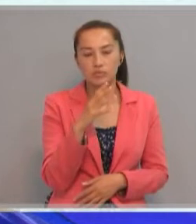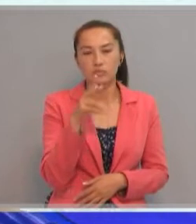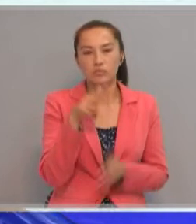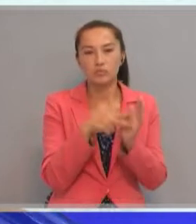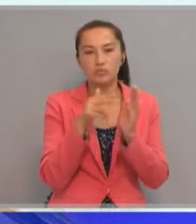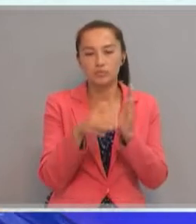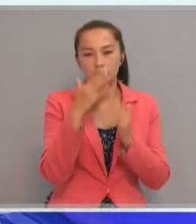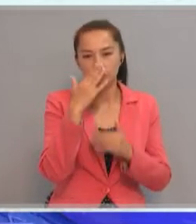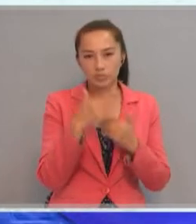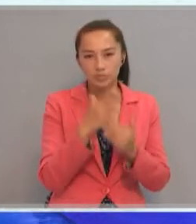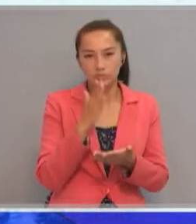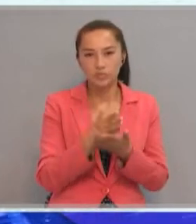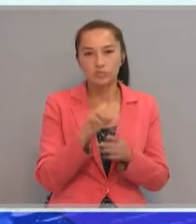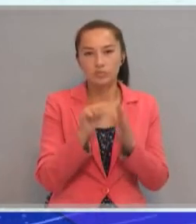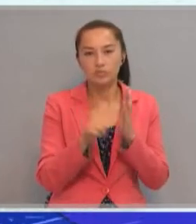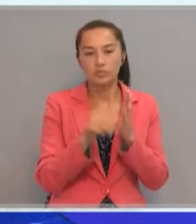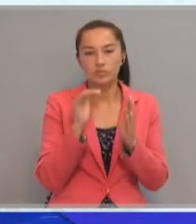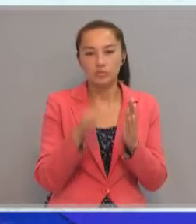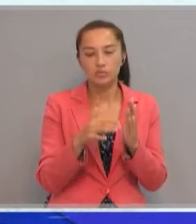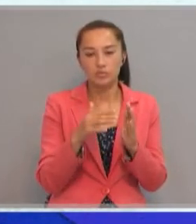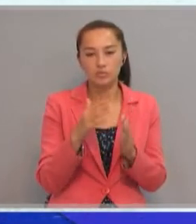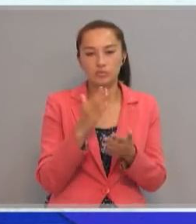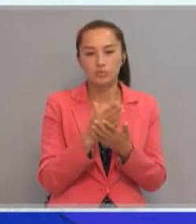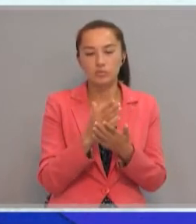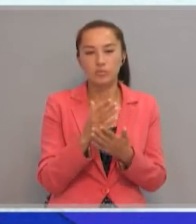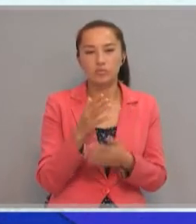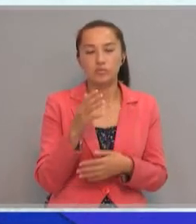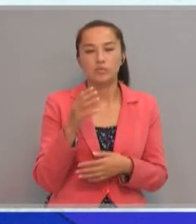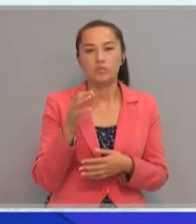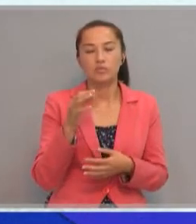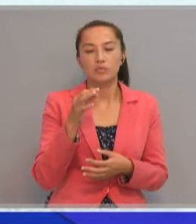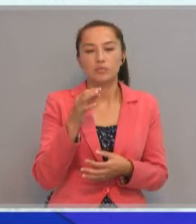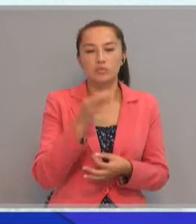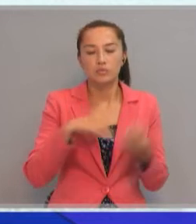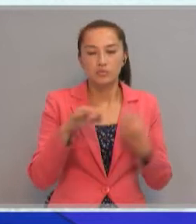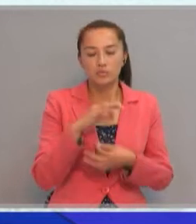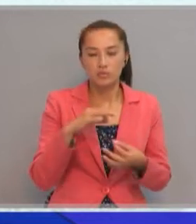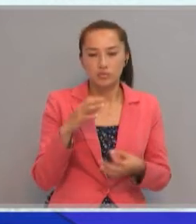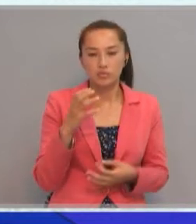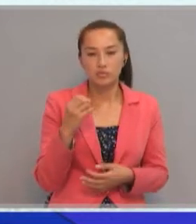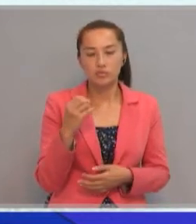жуық тұр. Және 16 мыңға жуық бізге жаңағы әлеуметтік әлсіз топ бар. И 1800-ге жуық бізде